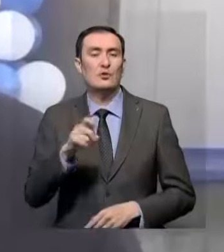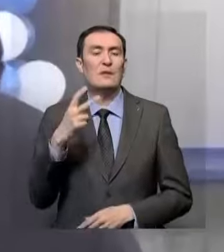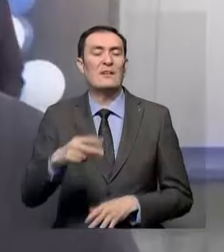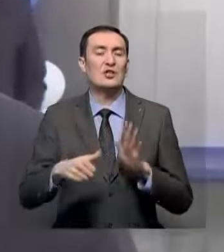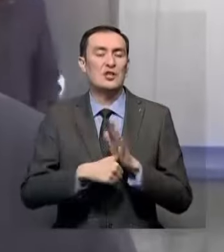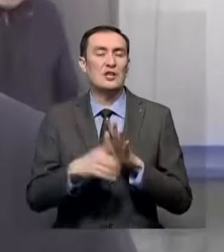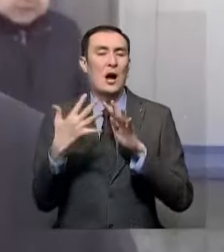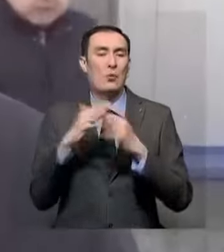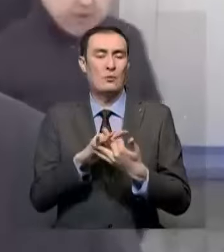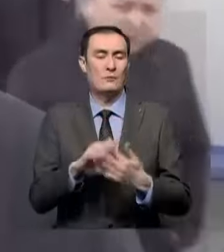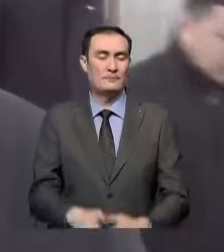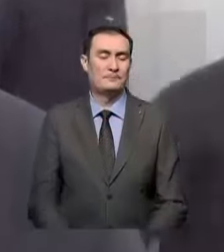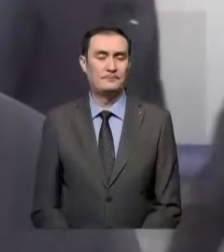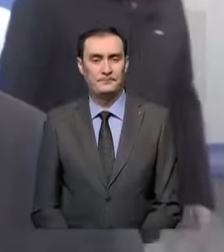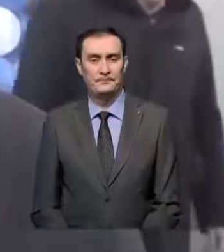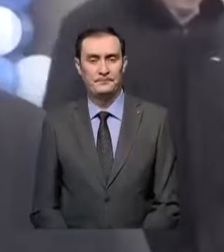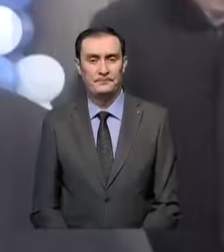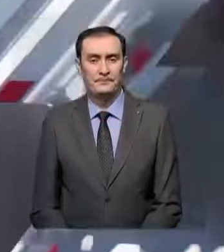аулов.